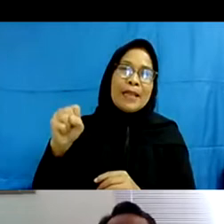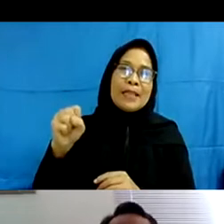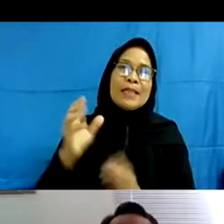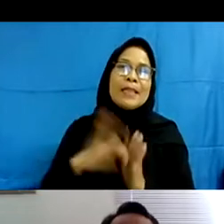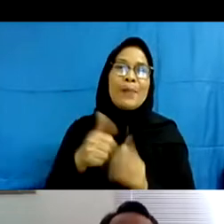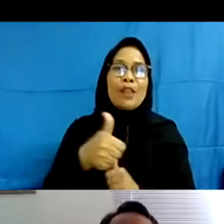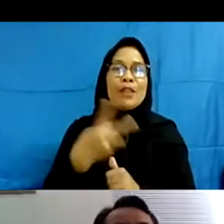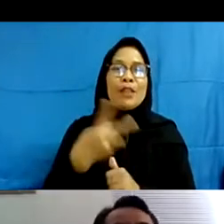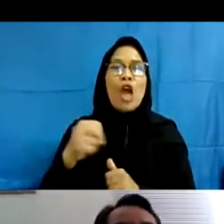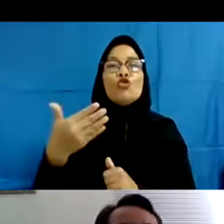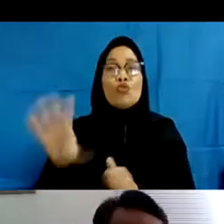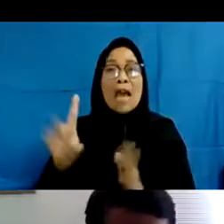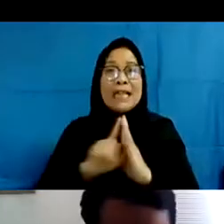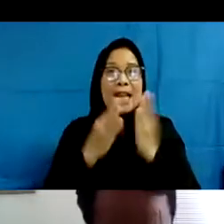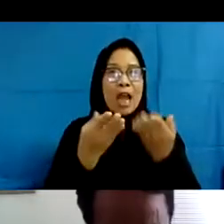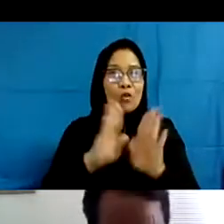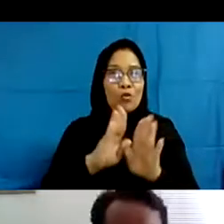sedang dilakukan oleh Kemensos, bahwa